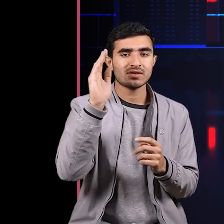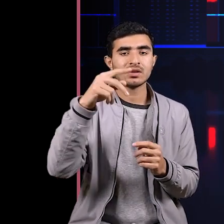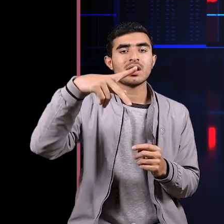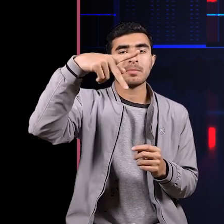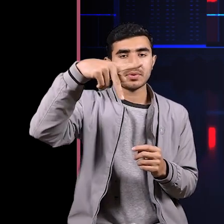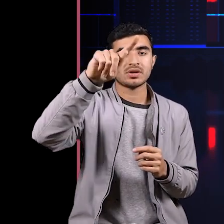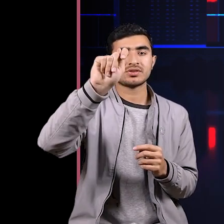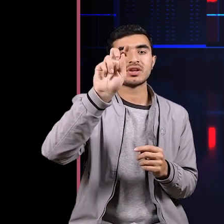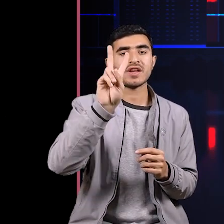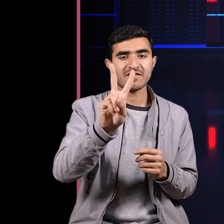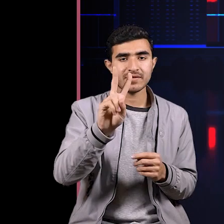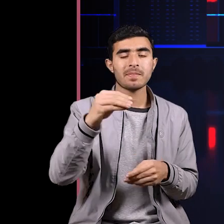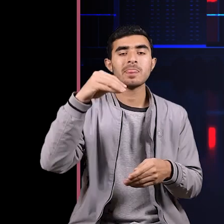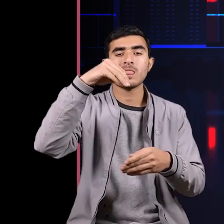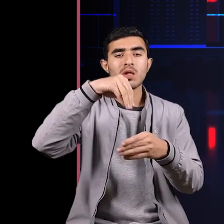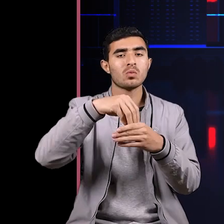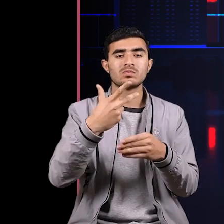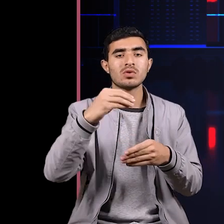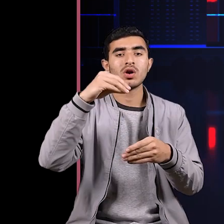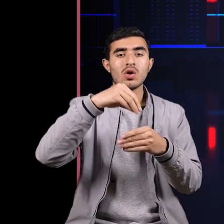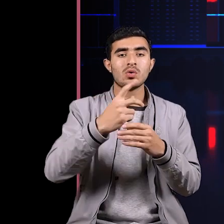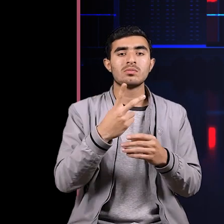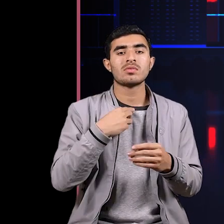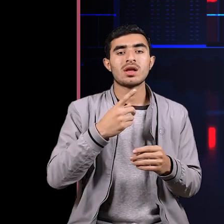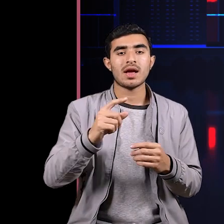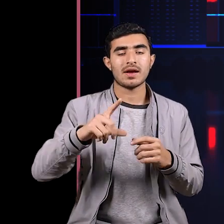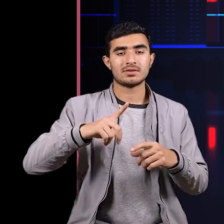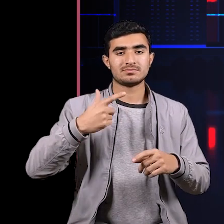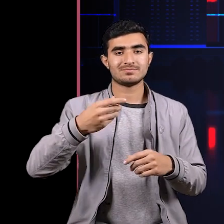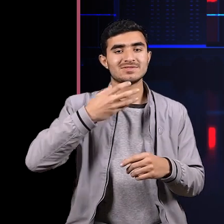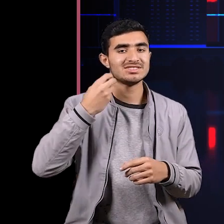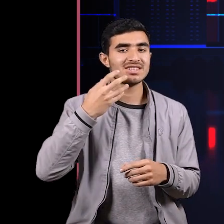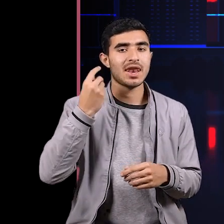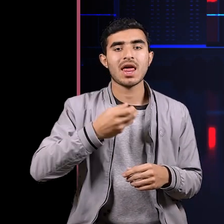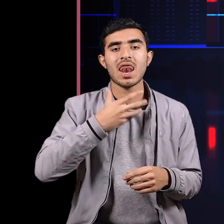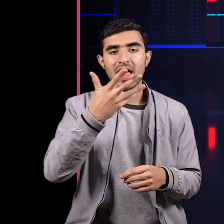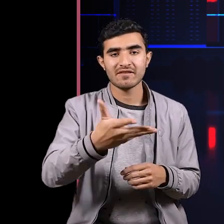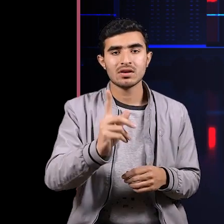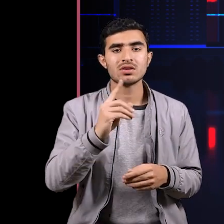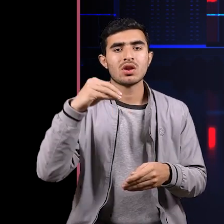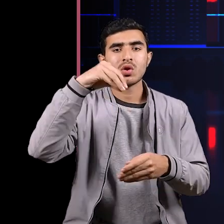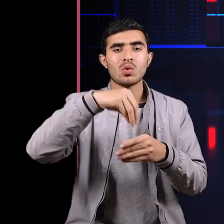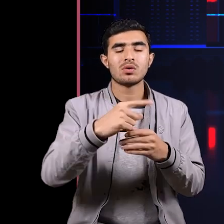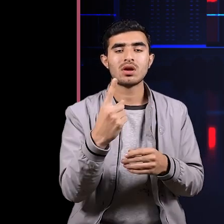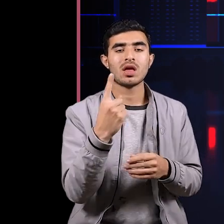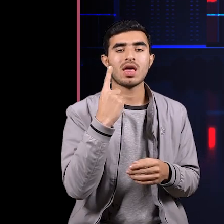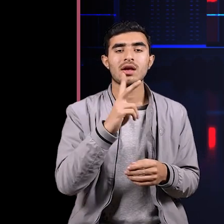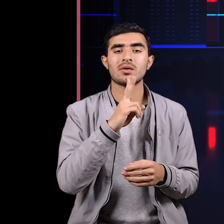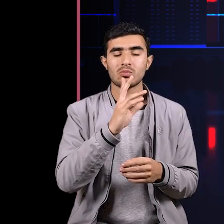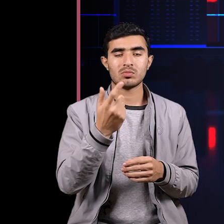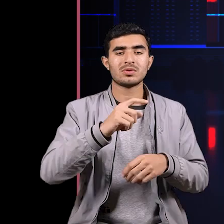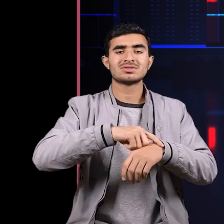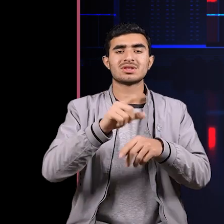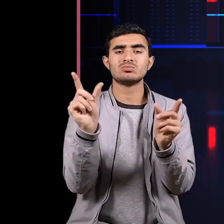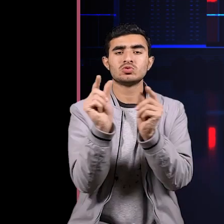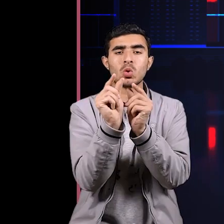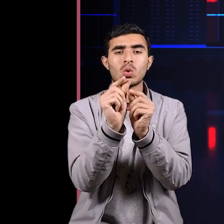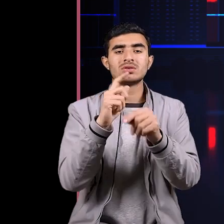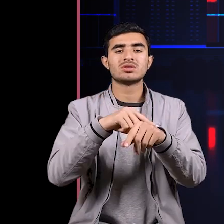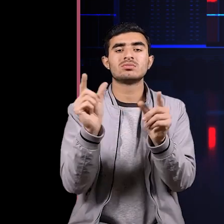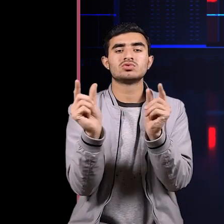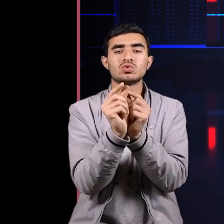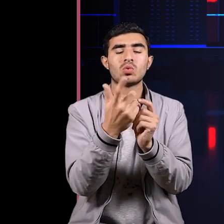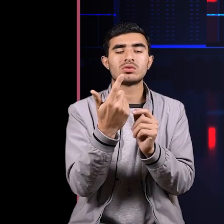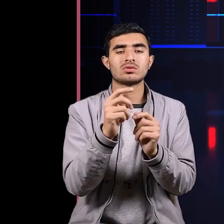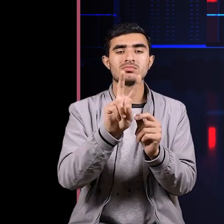के साथ, दूसरी रीजनल लैंग्वेजेस के साथ आधा घंटा हमें मिला करता था। फिर आधे घंटे में आज हमारे सिंधी सीरियल्स भी होते थे, सिंधी